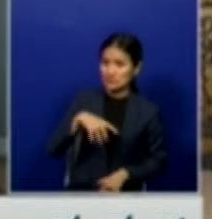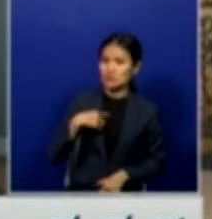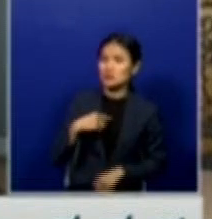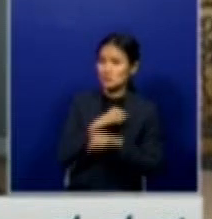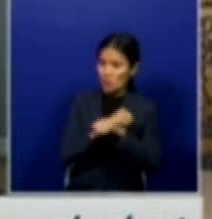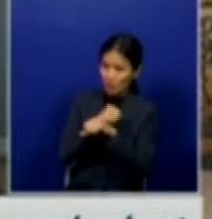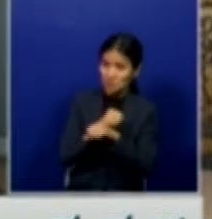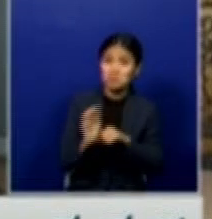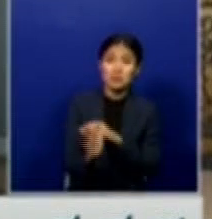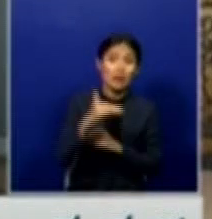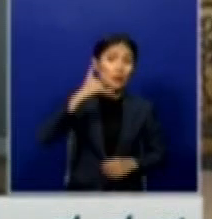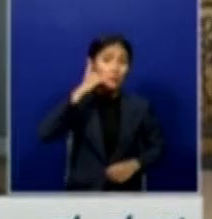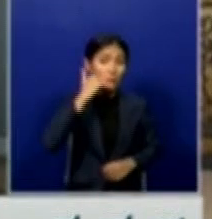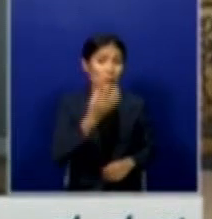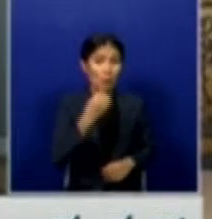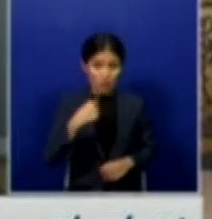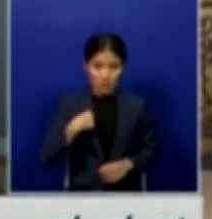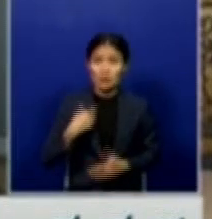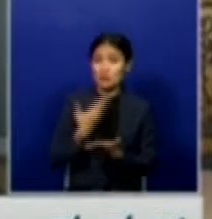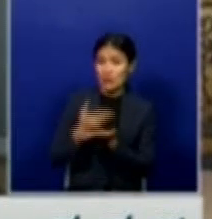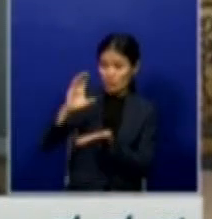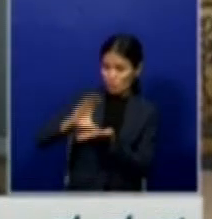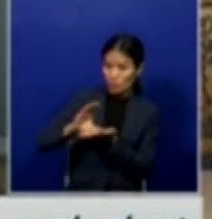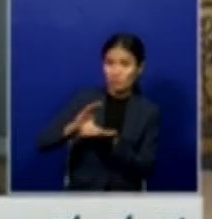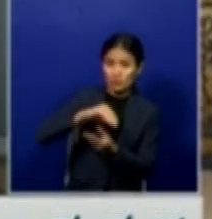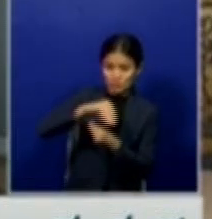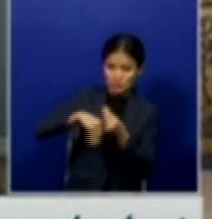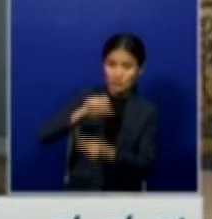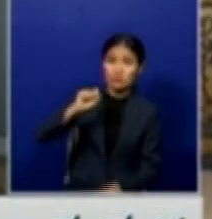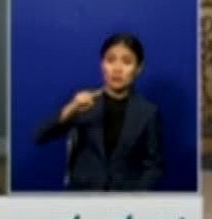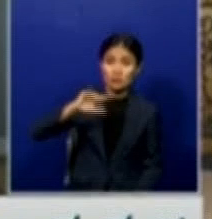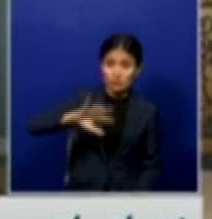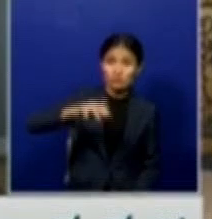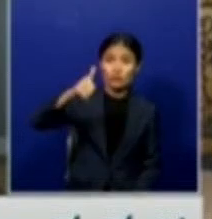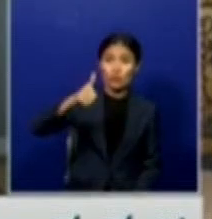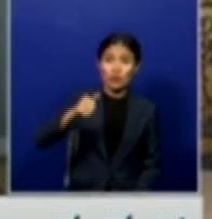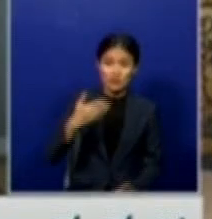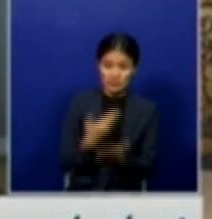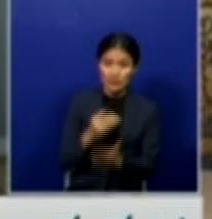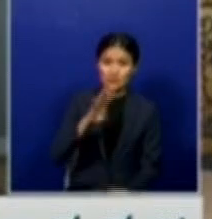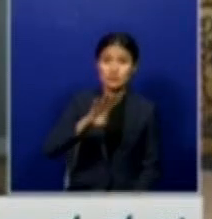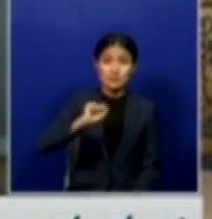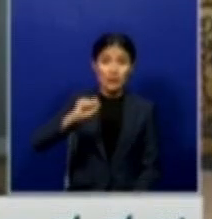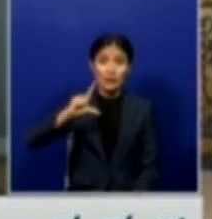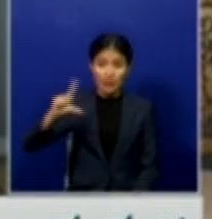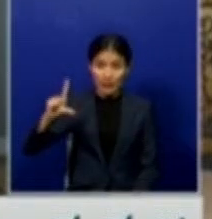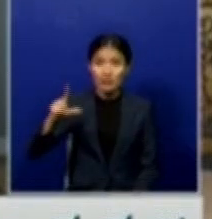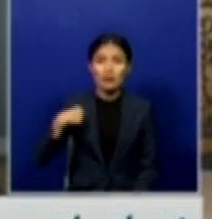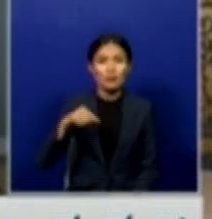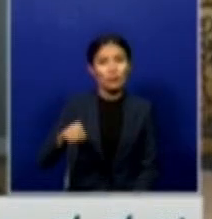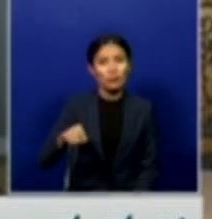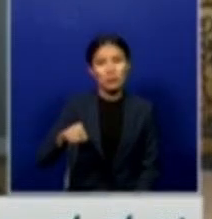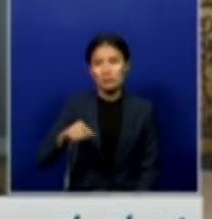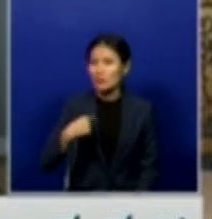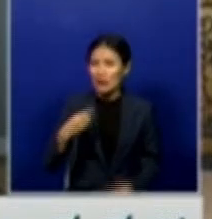ฟื้นฟูเศรษฐกิจ 400,000 ล้านเนี่ยไม่มีรายละเอียดเลยนะครับเมื่อตอนที่รัฐบาลบางชุด